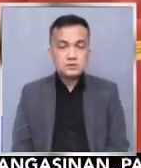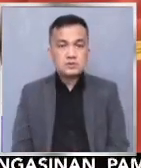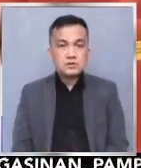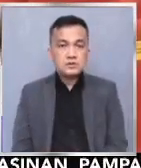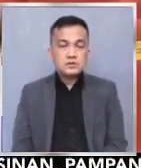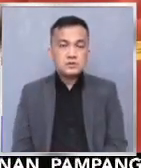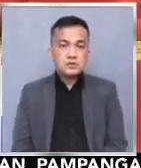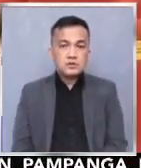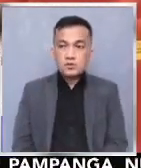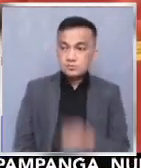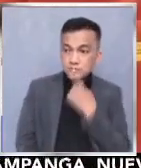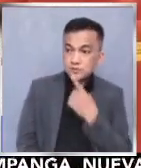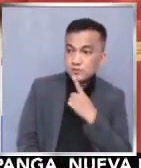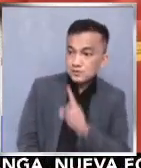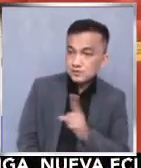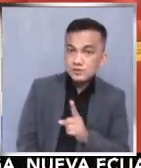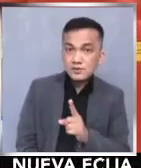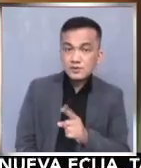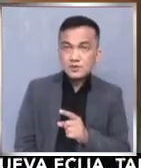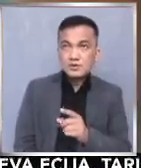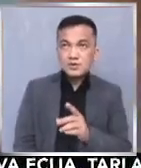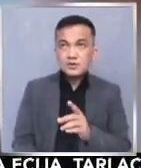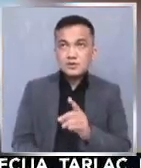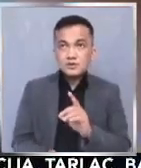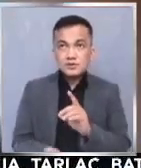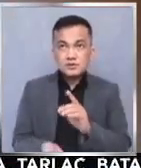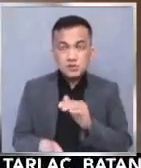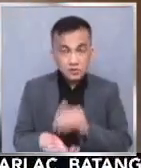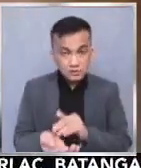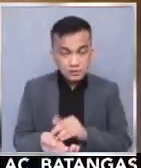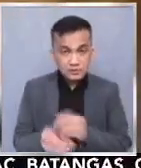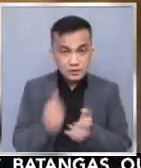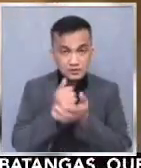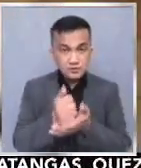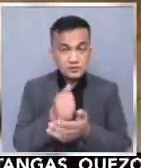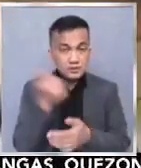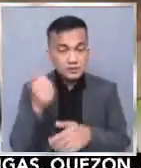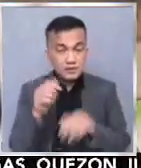Para makatulong ako sa ibang tao.